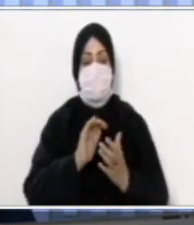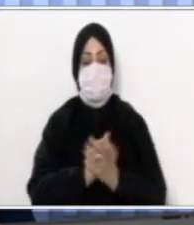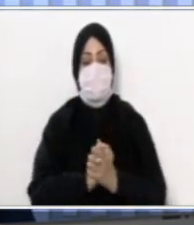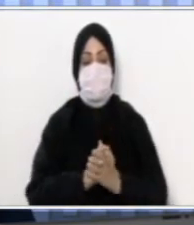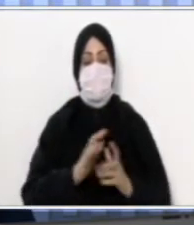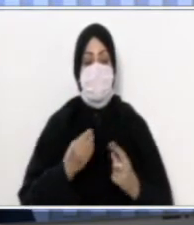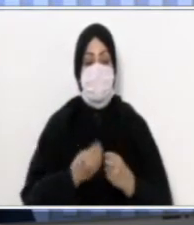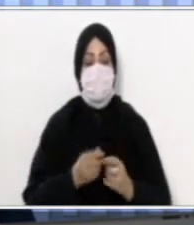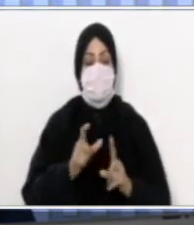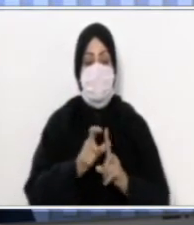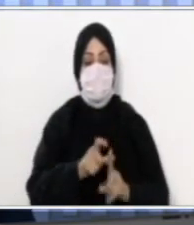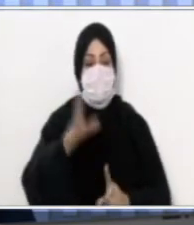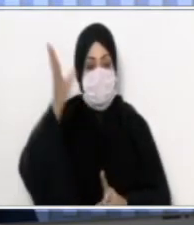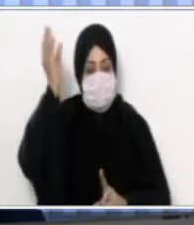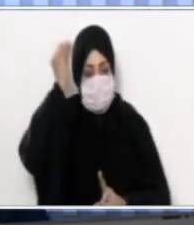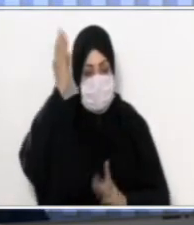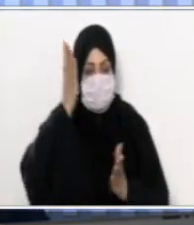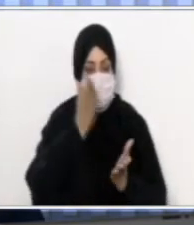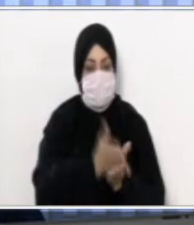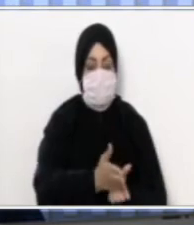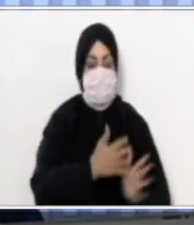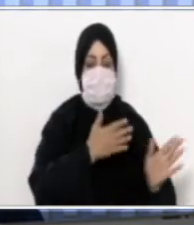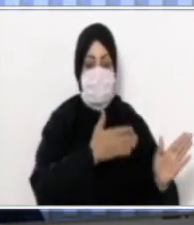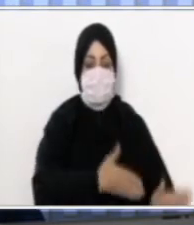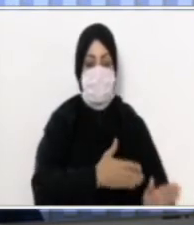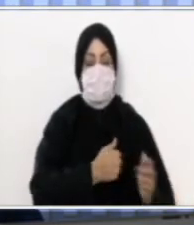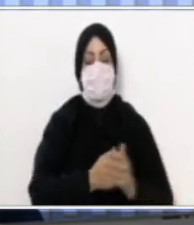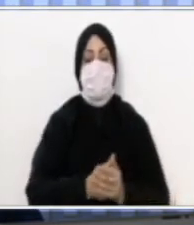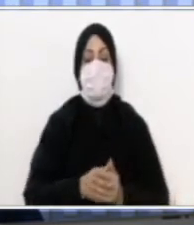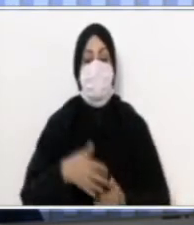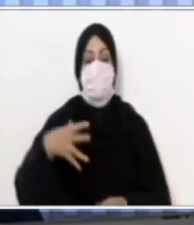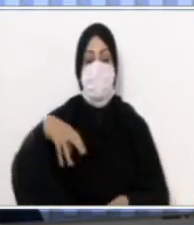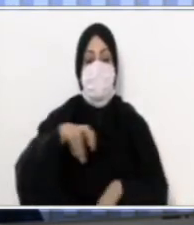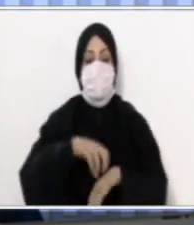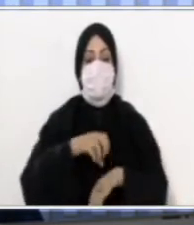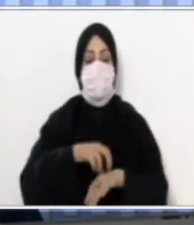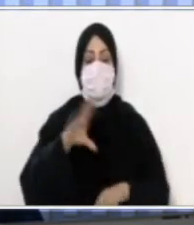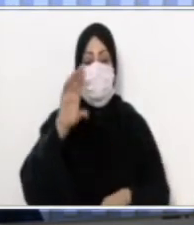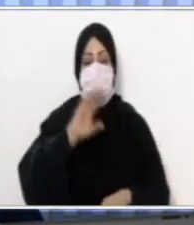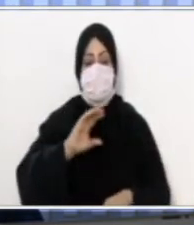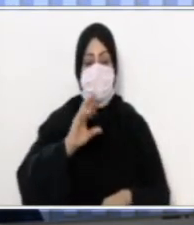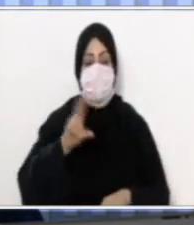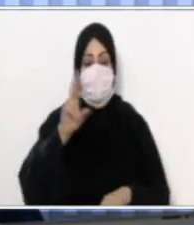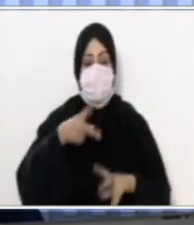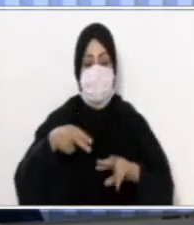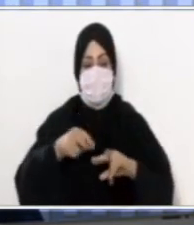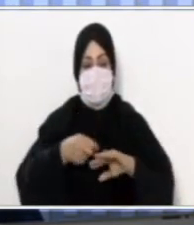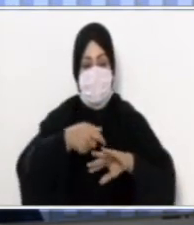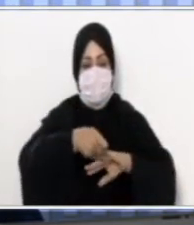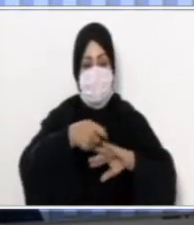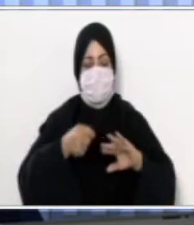الأخ المبروك من بني وليد يسأل عن تقليم الأظافر في نهار رمضان. لا شيء في ذلك يا أخ